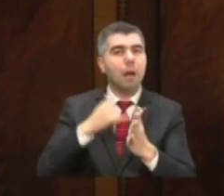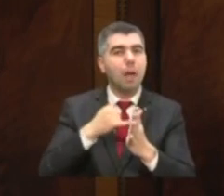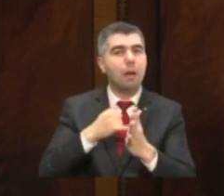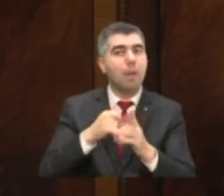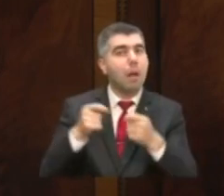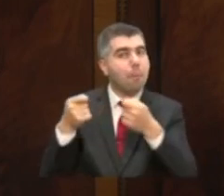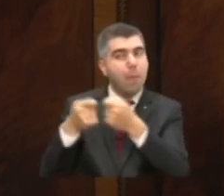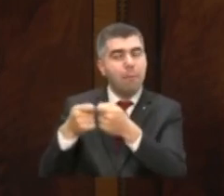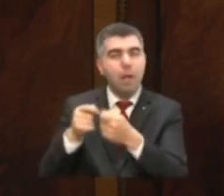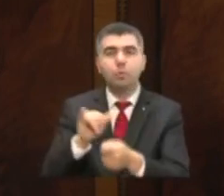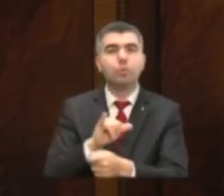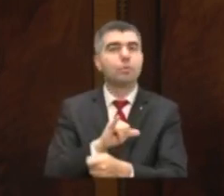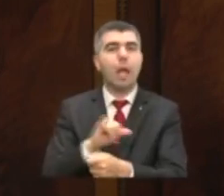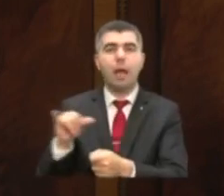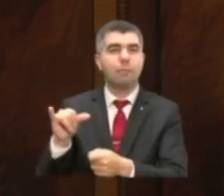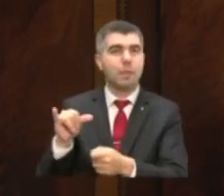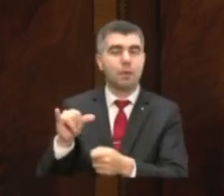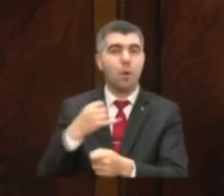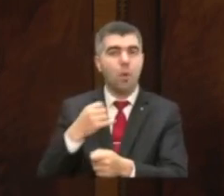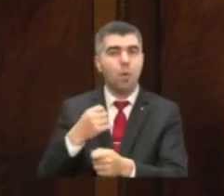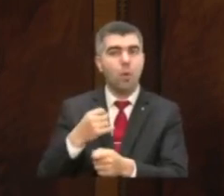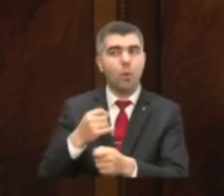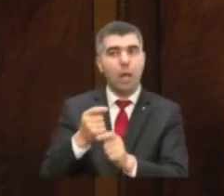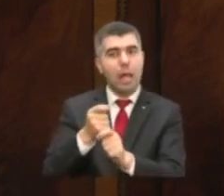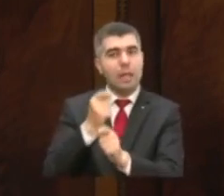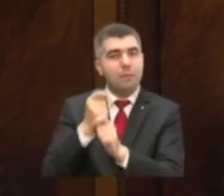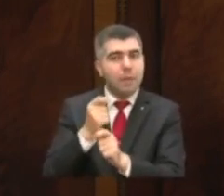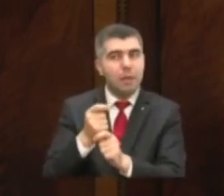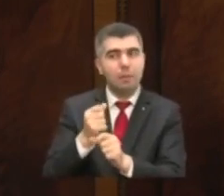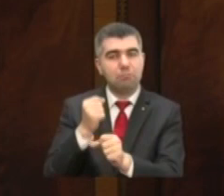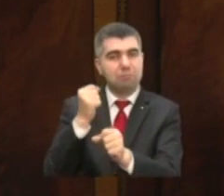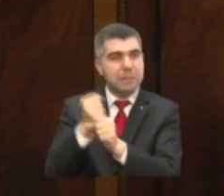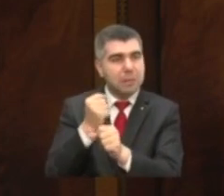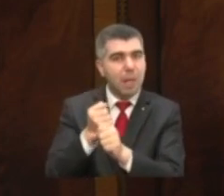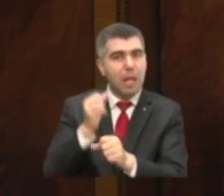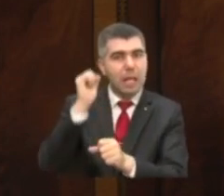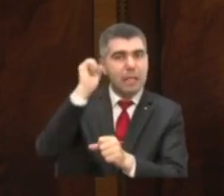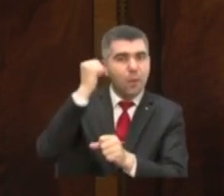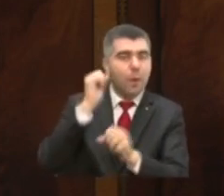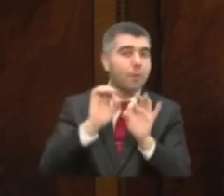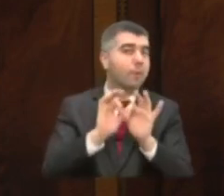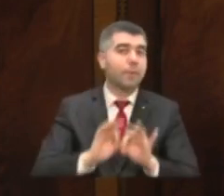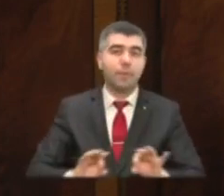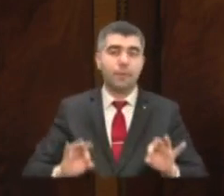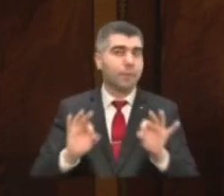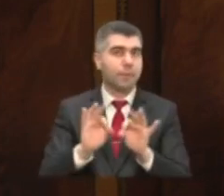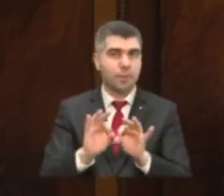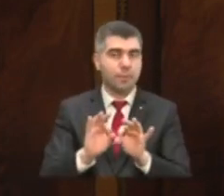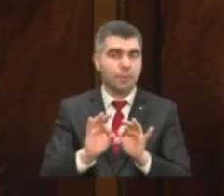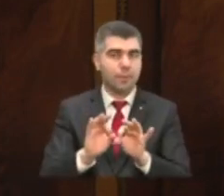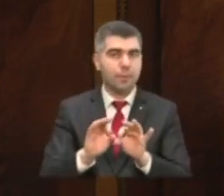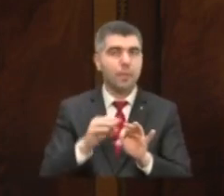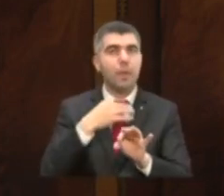أن يستفادوا لا من فرصة عمل ولا من فرصة تكوين ولا من فرصة تدريس، وذلك عبر